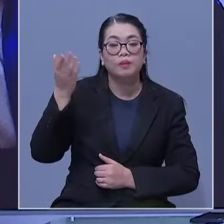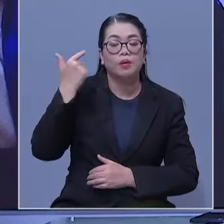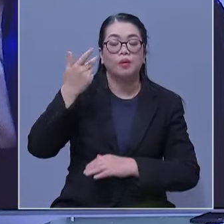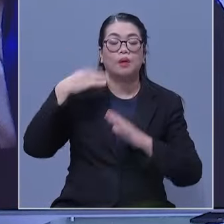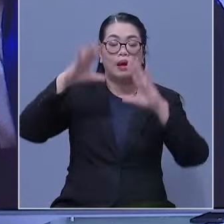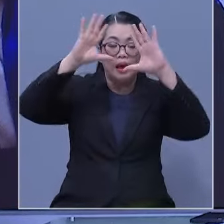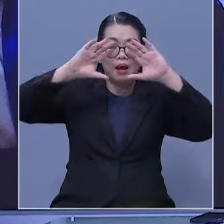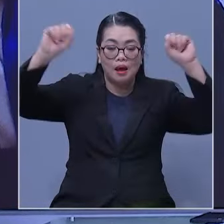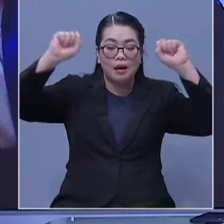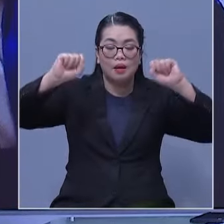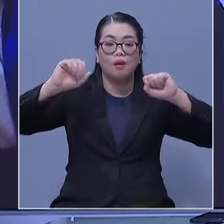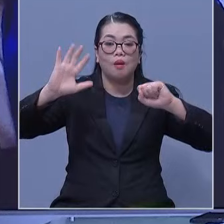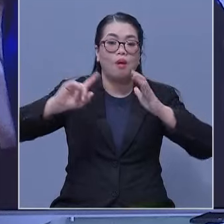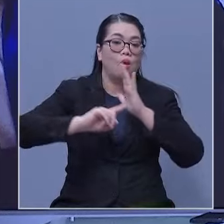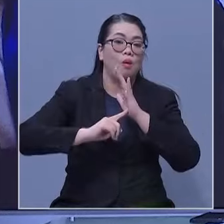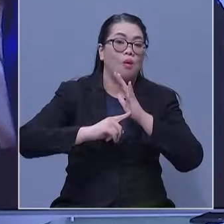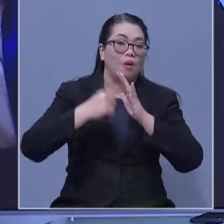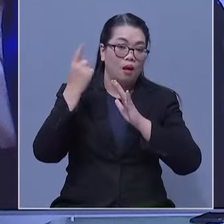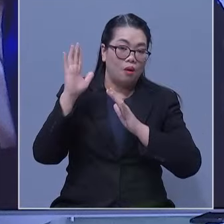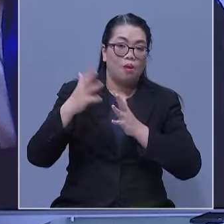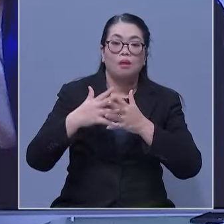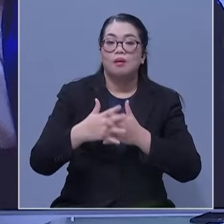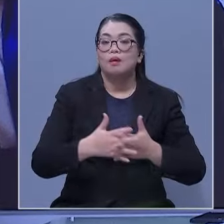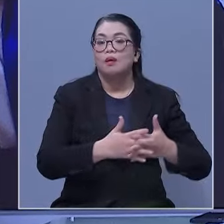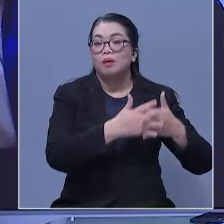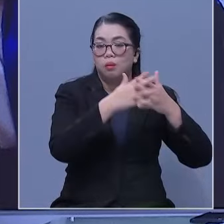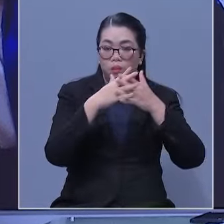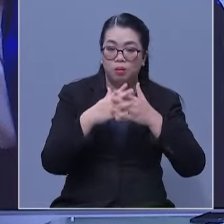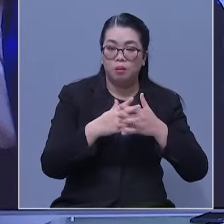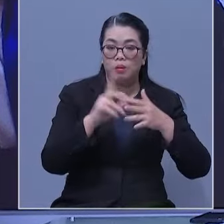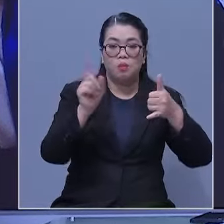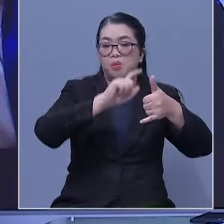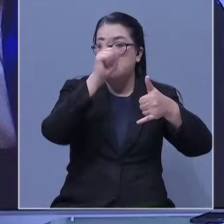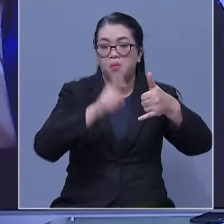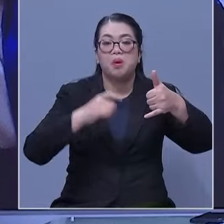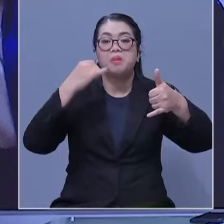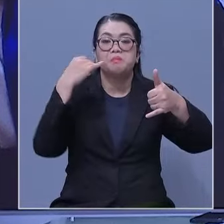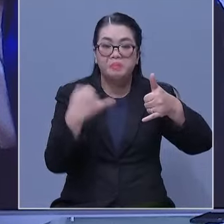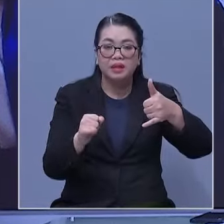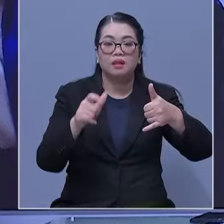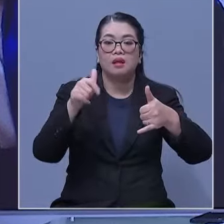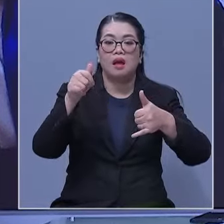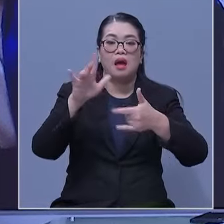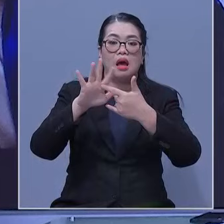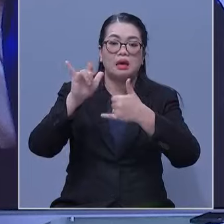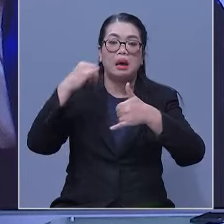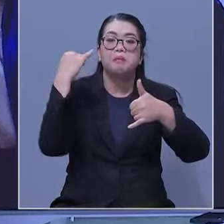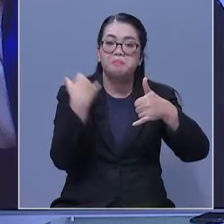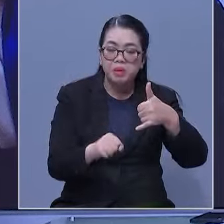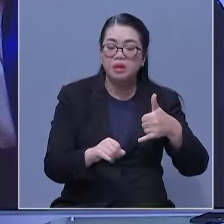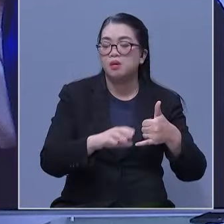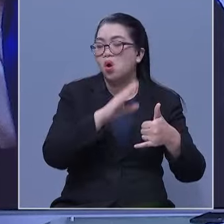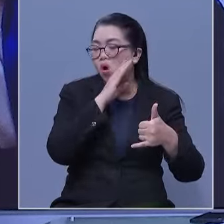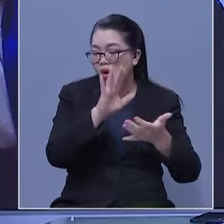ประธานาธิบดีคนแรกในประวัติศาสตร์ของสหรัฐอเมริกาเลยที่ถูกตั้งข้อหาคดีอาญาถูกฟ้องโดยรัฐบาลกลาง มีหลายคดีเ